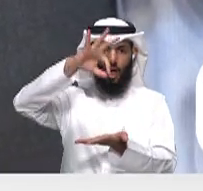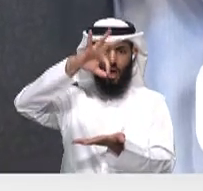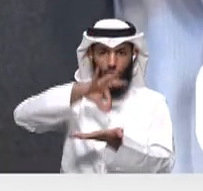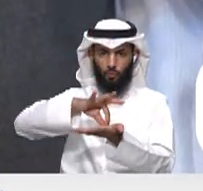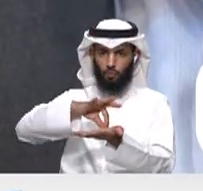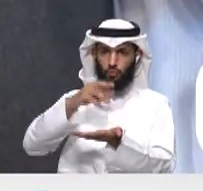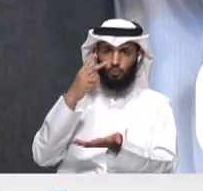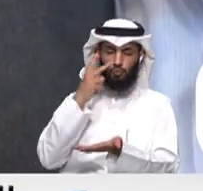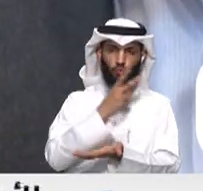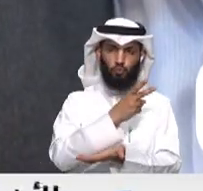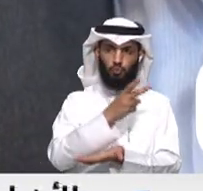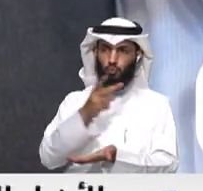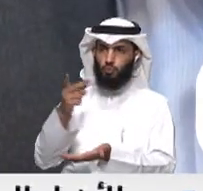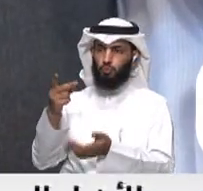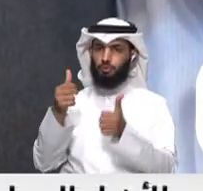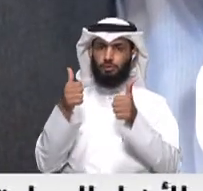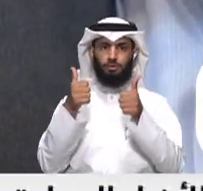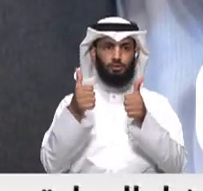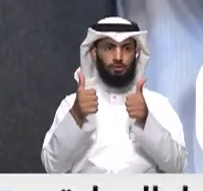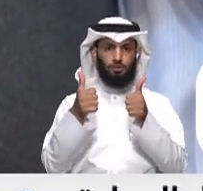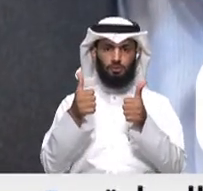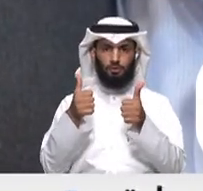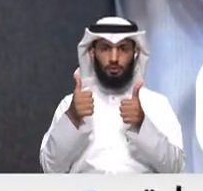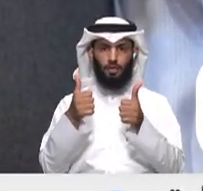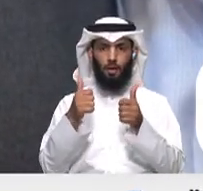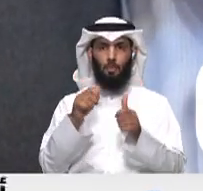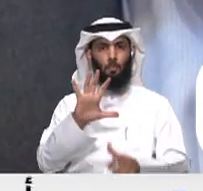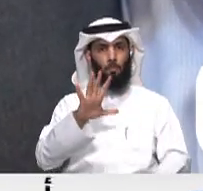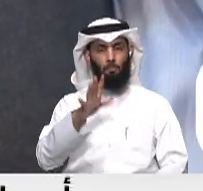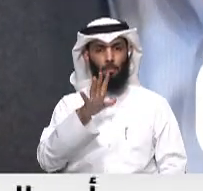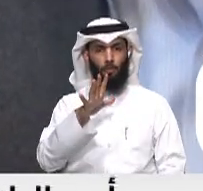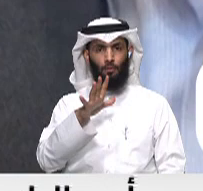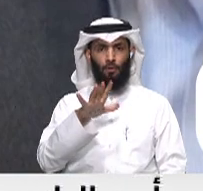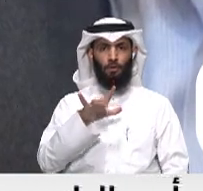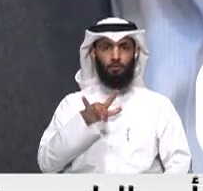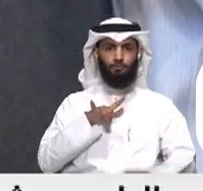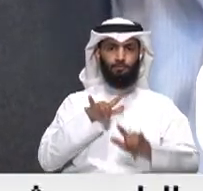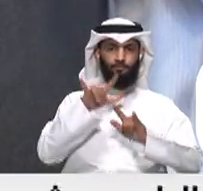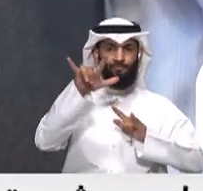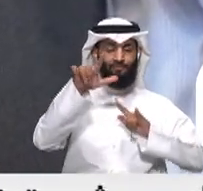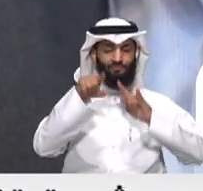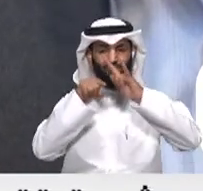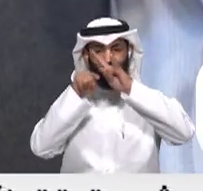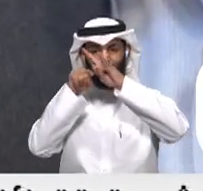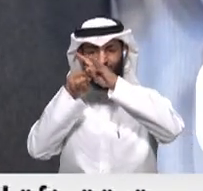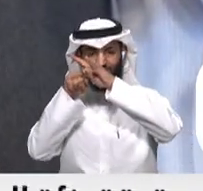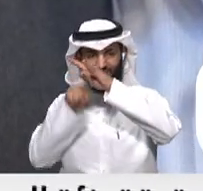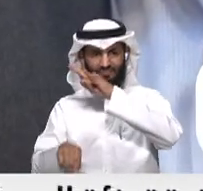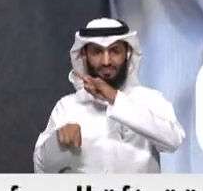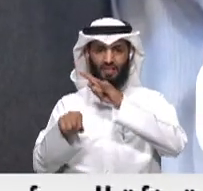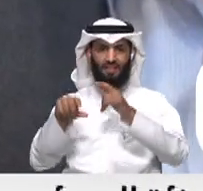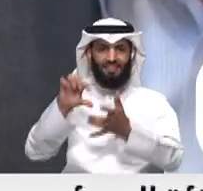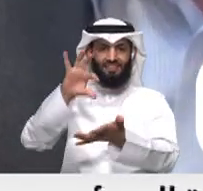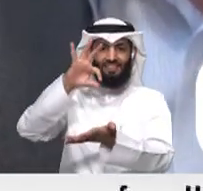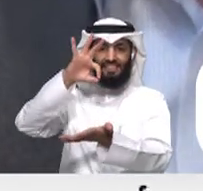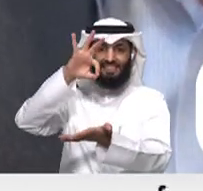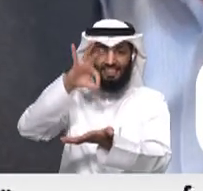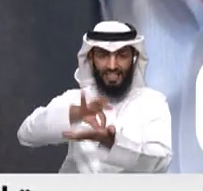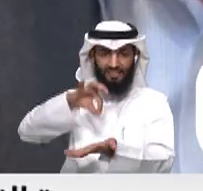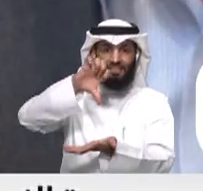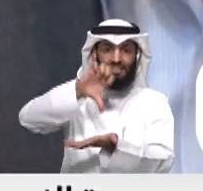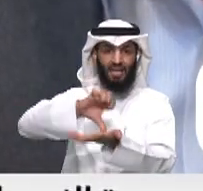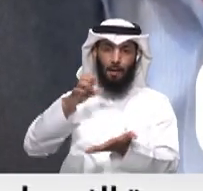طهران، وربما لأن الطائرات الإسرائيلية لم تتمكن من الوصول إلى العمق الإيراني. ما